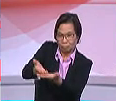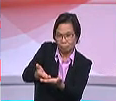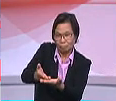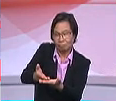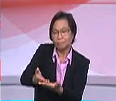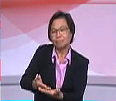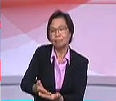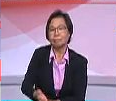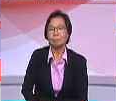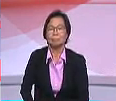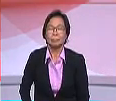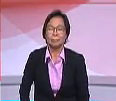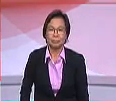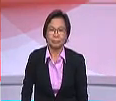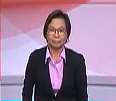itu.